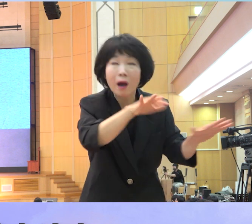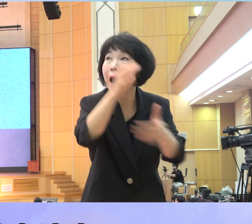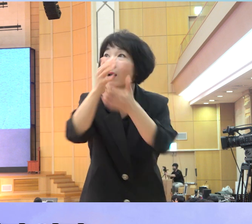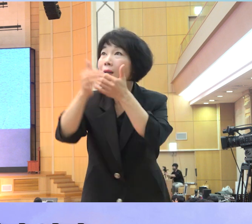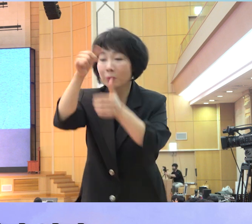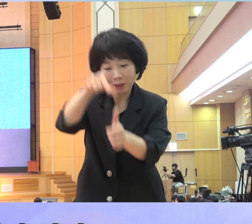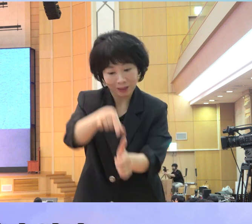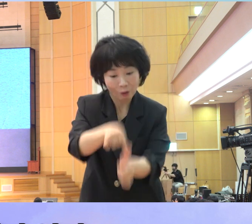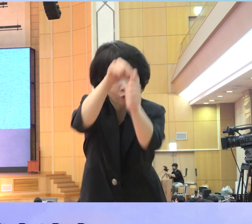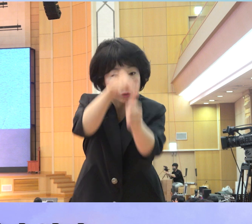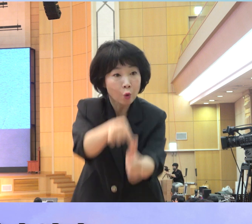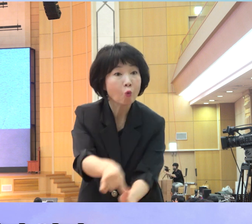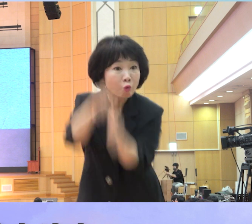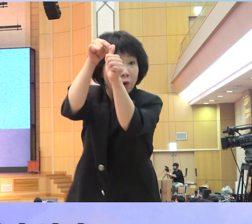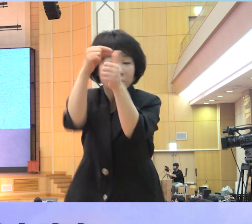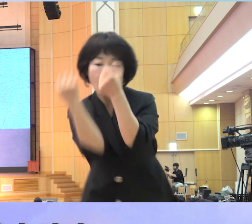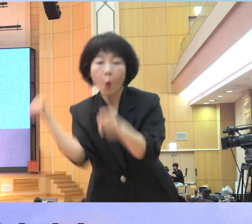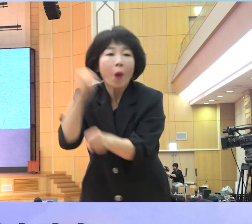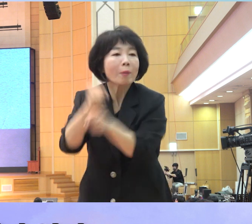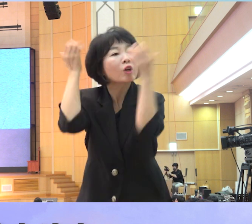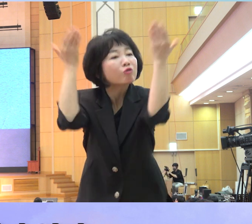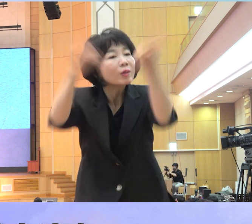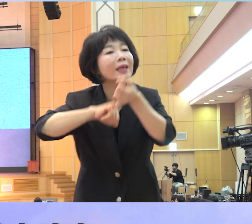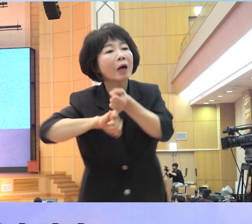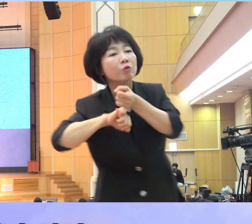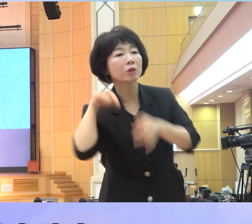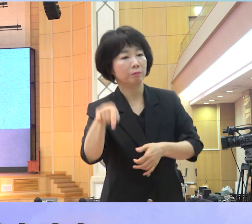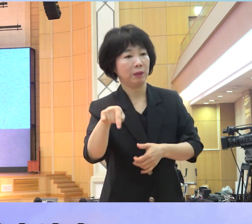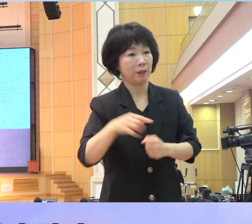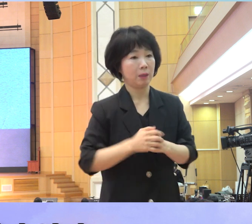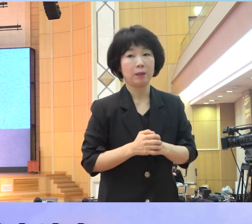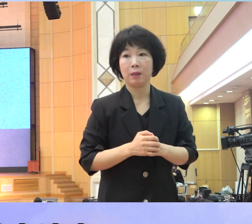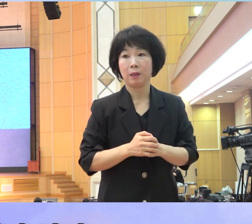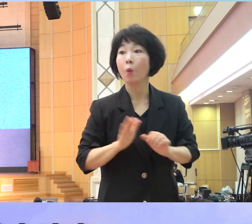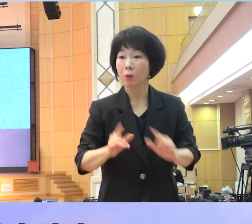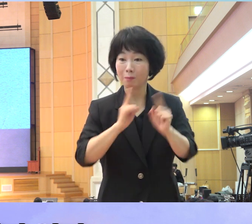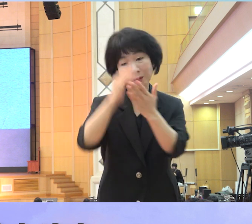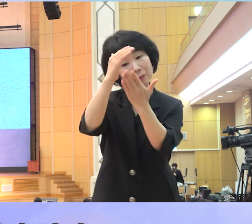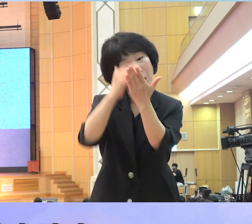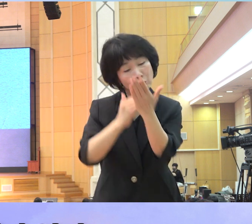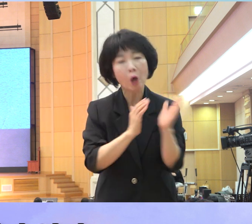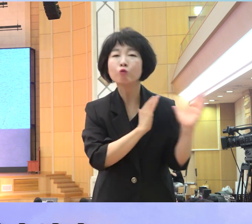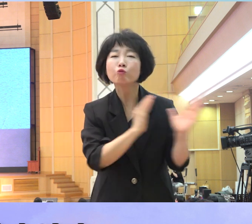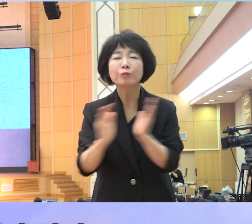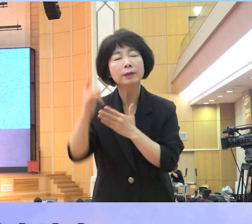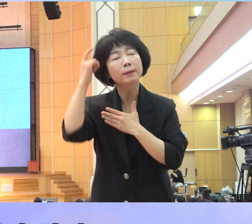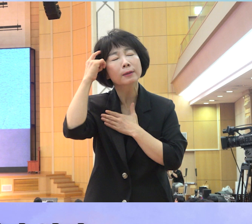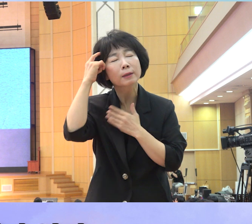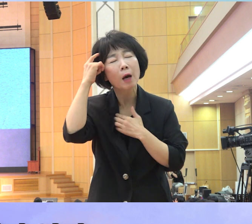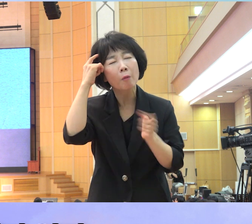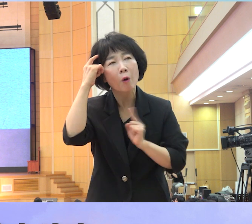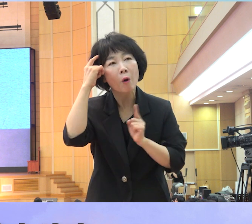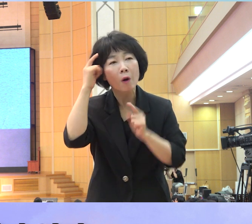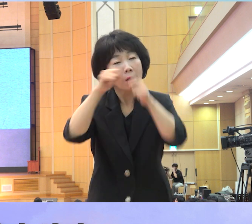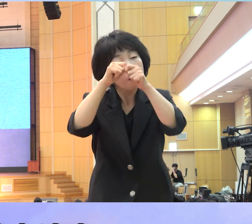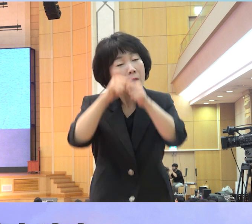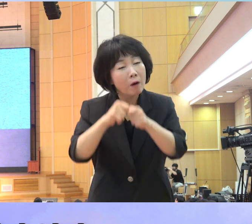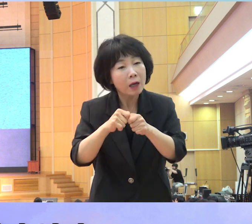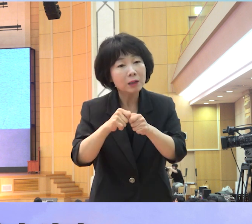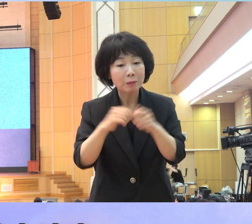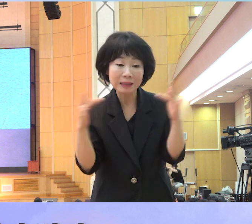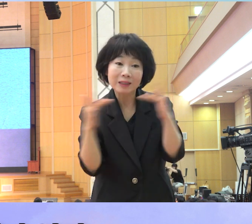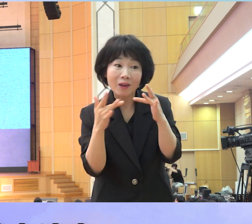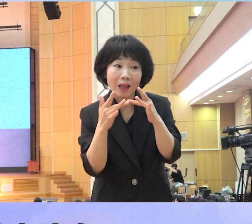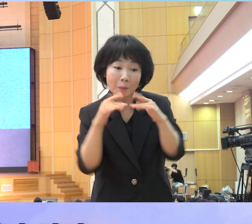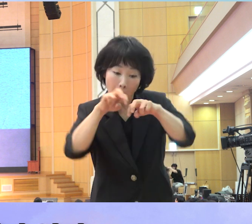되겠느냐에 대해서 서술을 했다고 합니다. 이번 주 설교를 준비하면서 제가 좀 이것저것 자료를 찾아보다